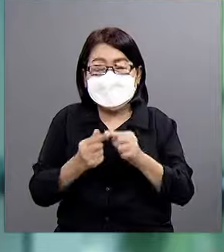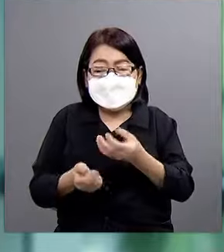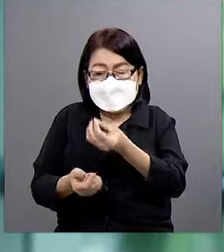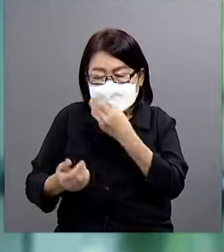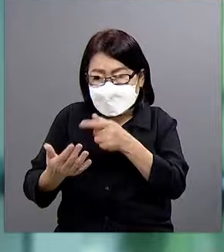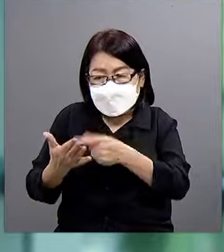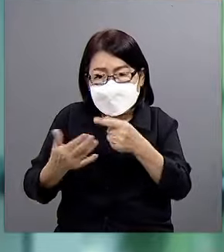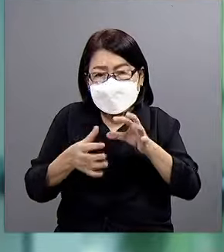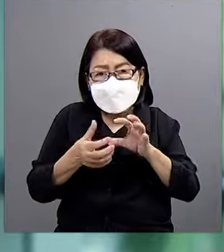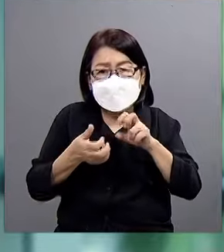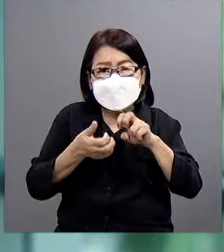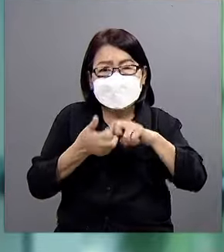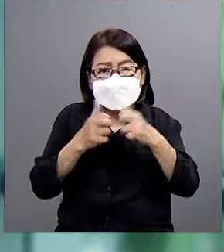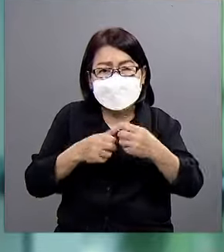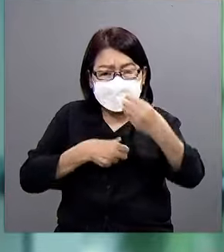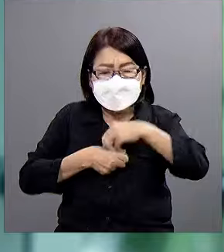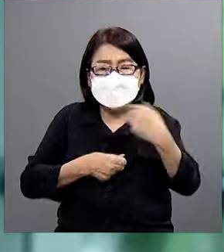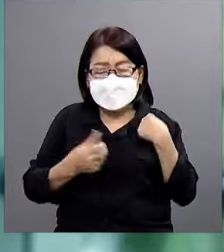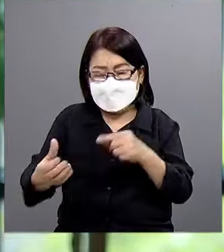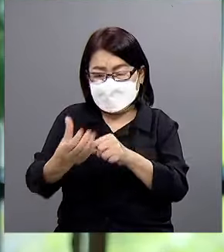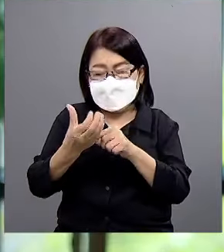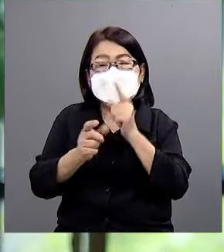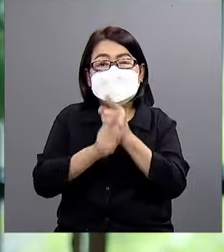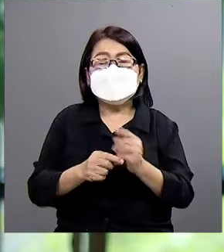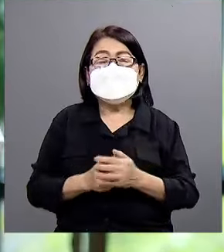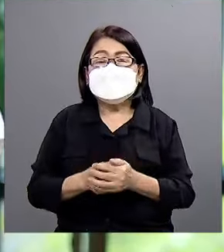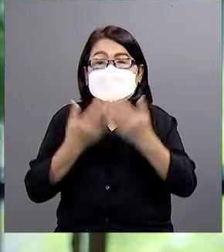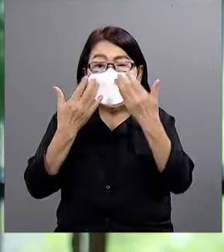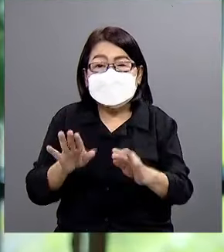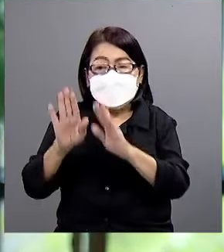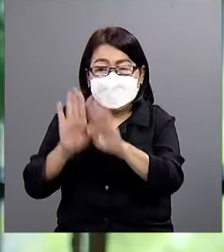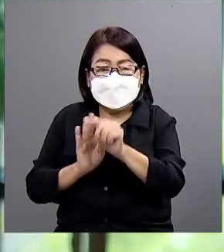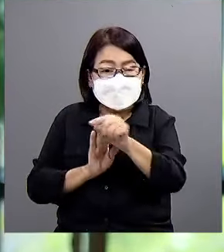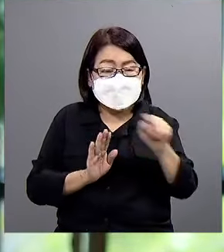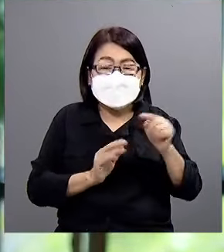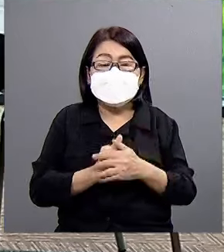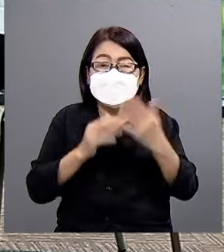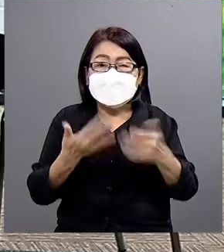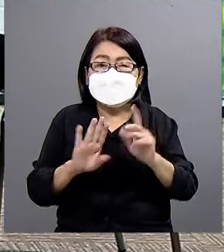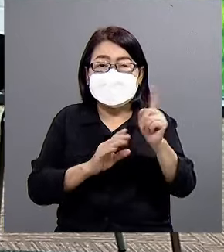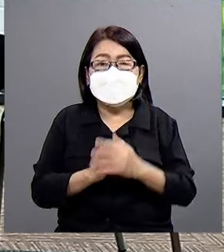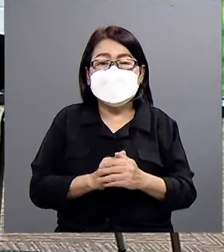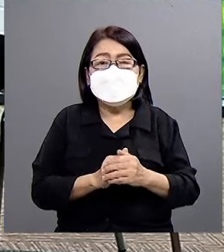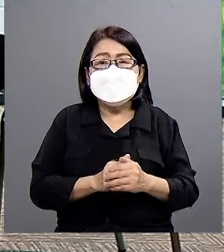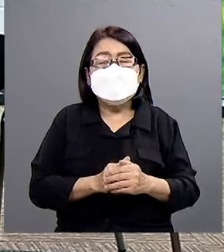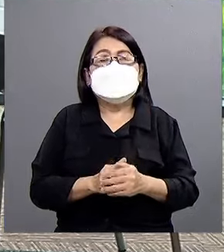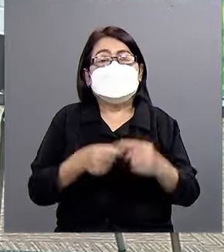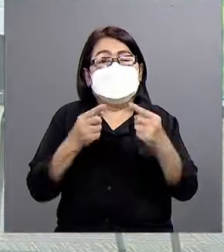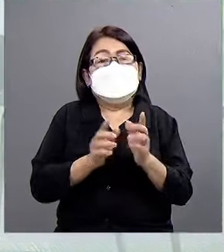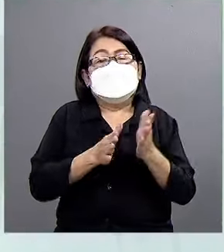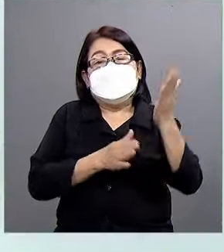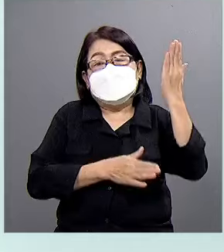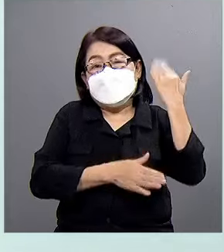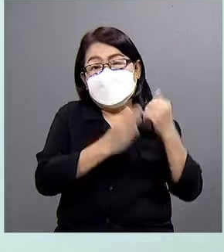างนะคะวิธีการใช้เป็นอย่างไรบ้างคะ ก็ถ้าโบราณเราเนี่ยส่วนใหญ่เราจะทำสองแบบก็คืออย่างแบบผงกับแบบลูกกล